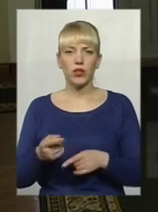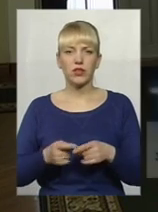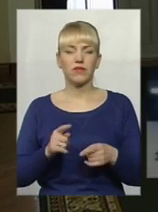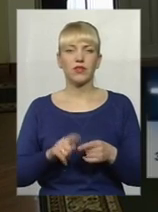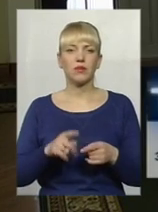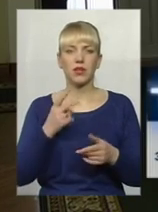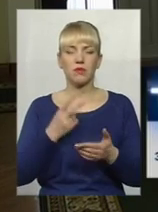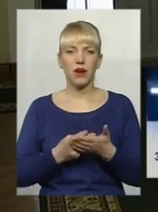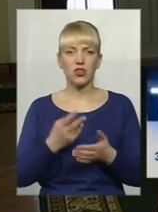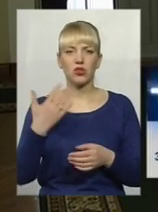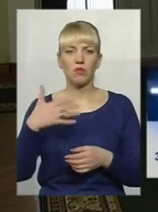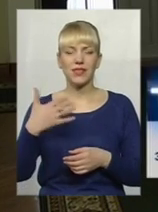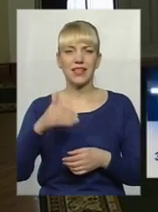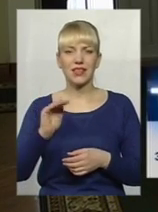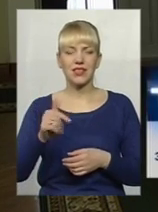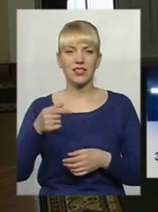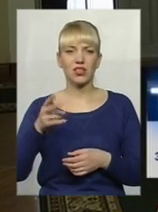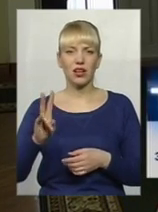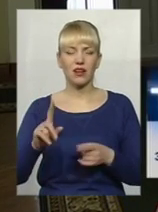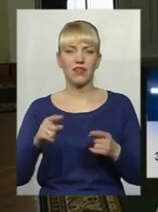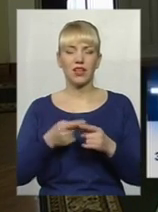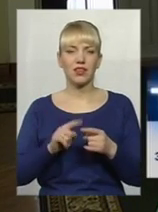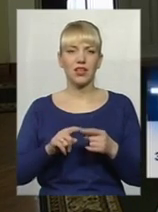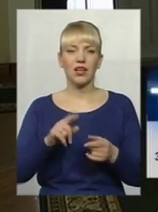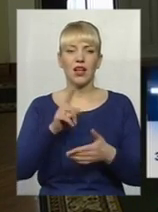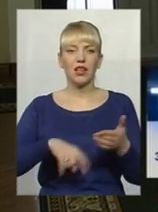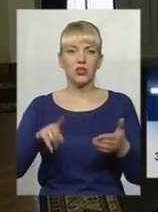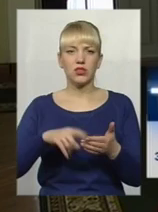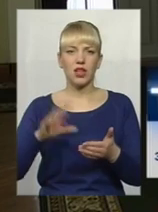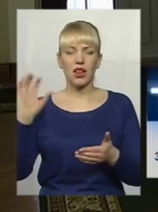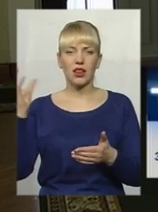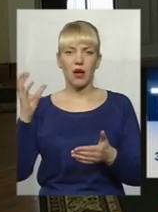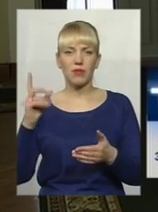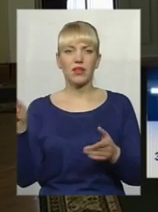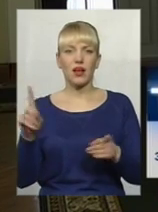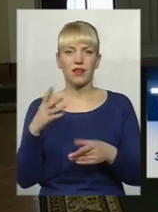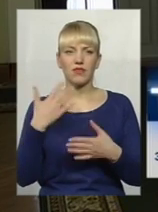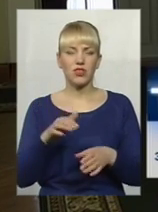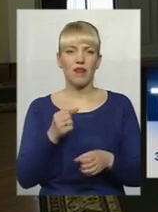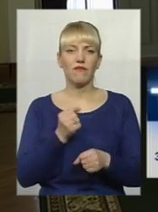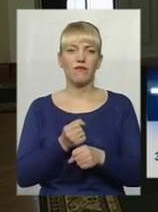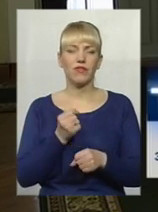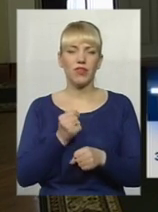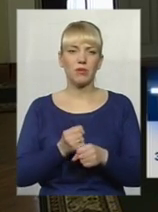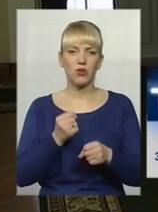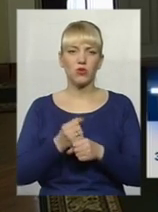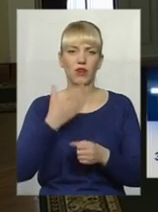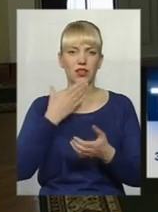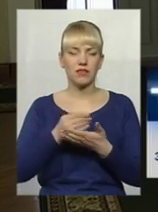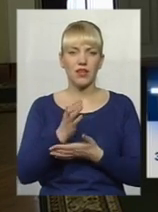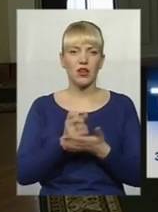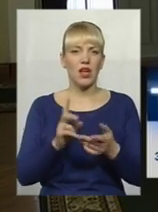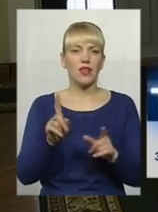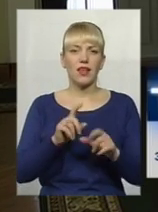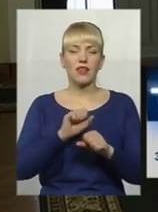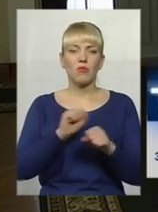на утилізацію тих ламп, які відпрацювали свій ресурс, лампи, які, будемо казати, яких не можна просто так викидати